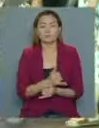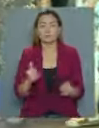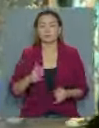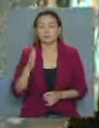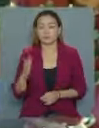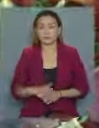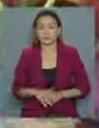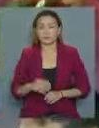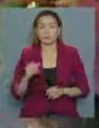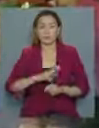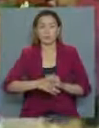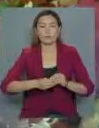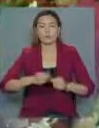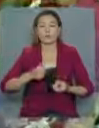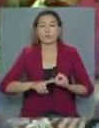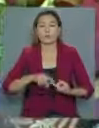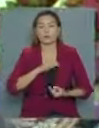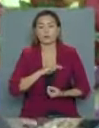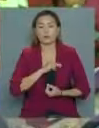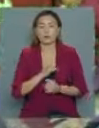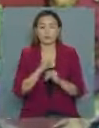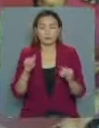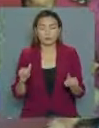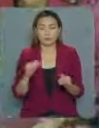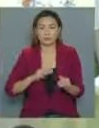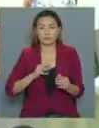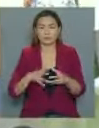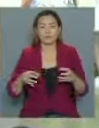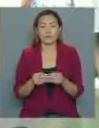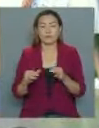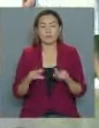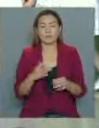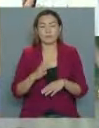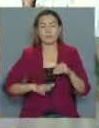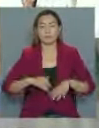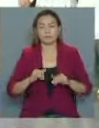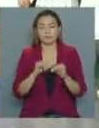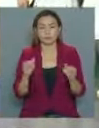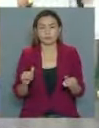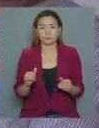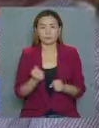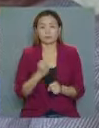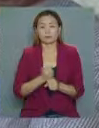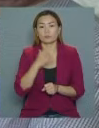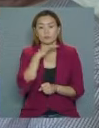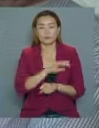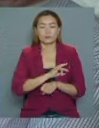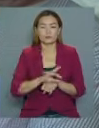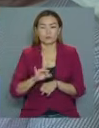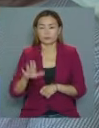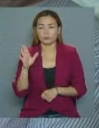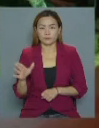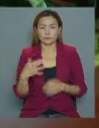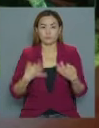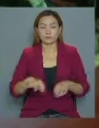жасау. Шығармашылық байланыстарды ынталандыру және отбасылық шығармашылық саласындағы жетістіктерді көпшілікке дәріптеу,